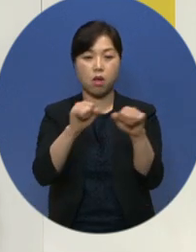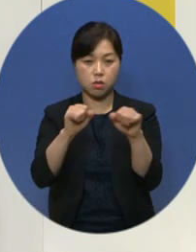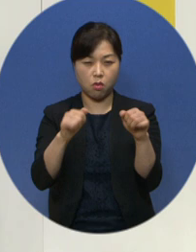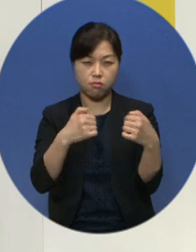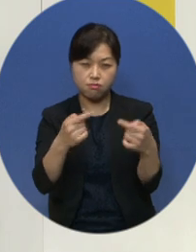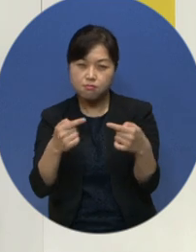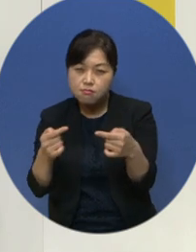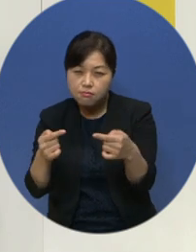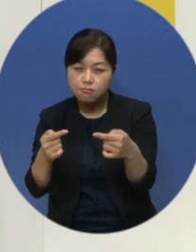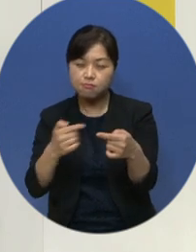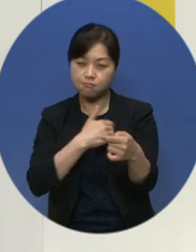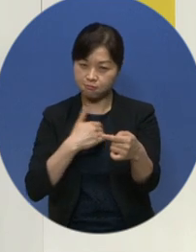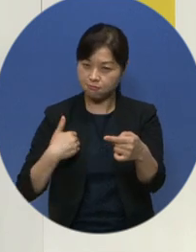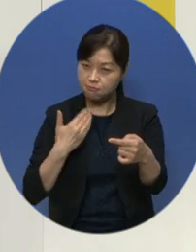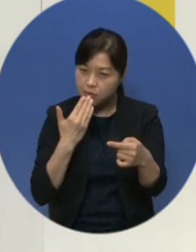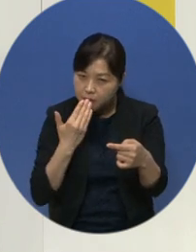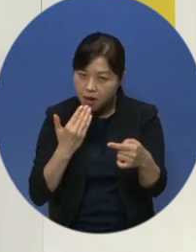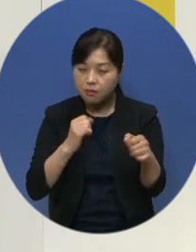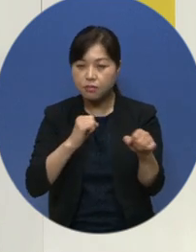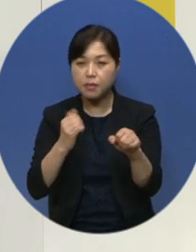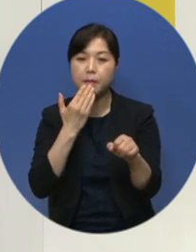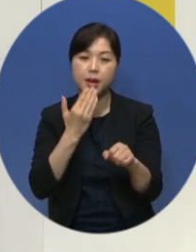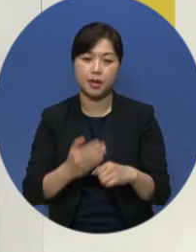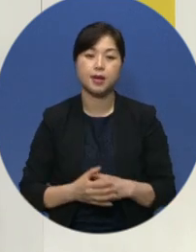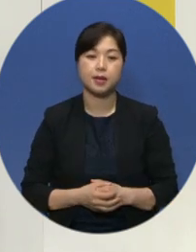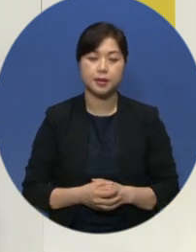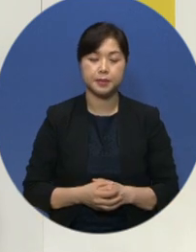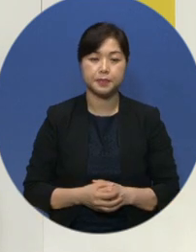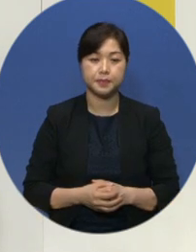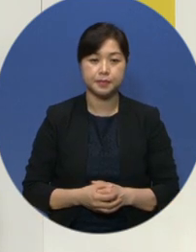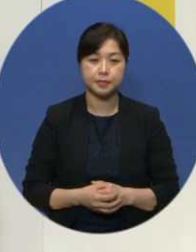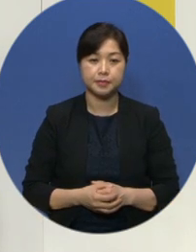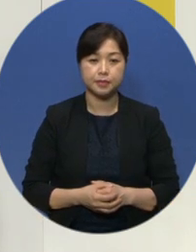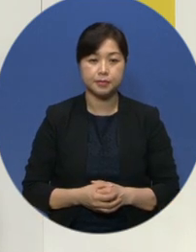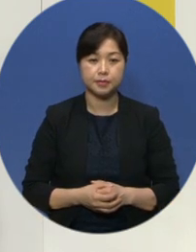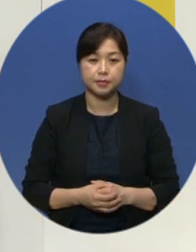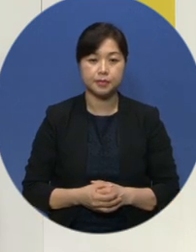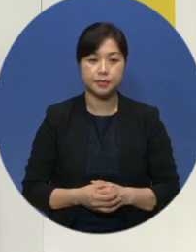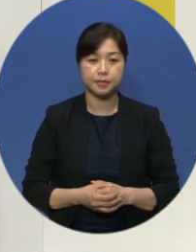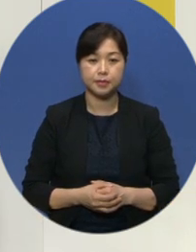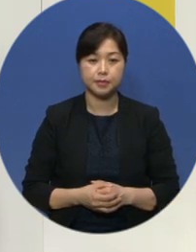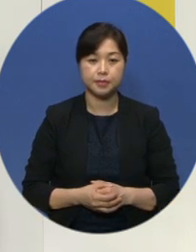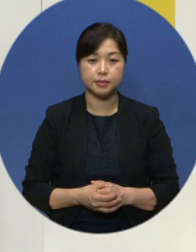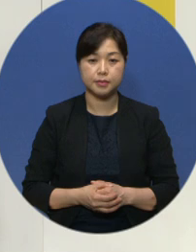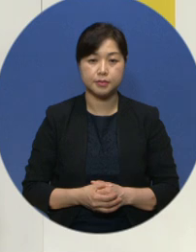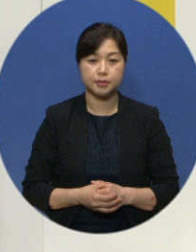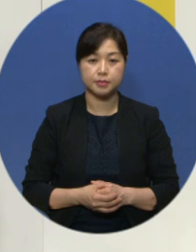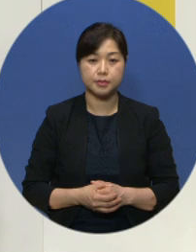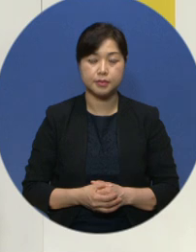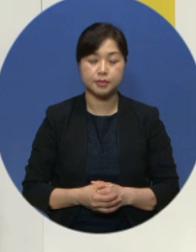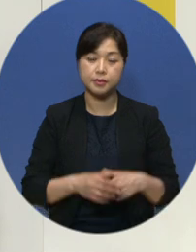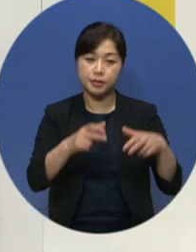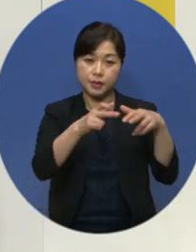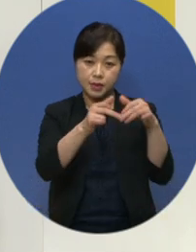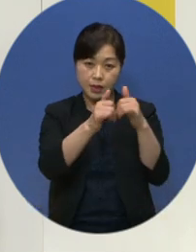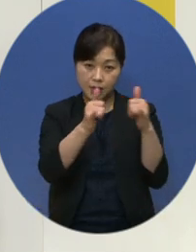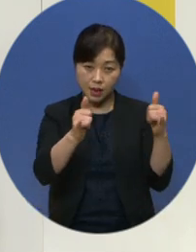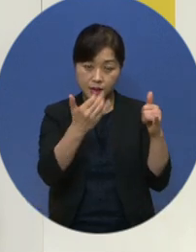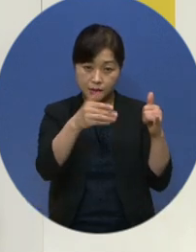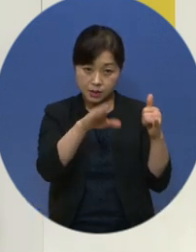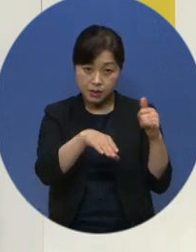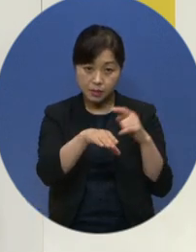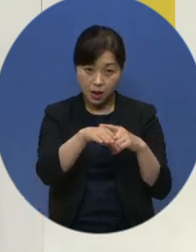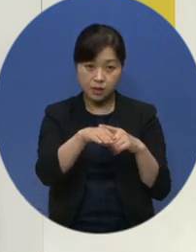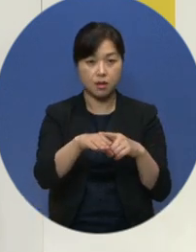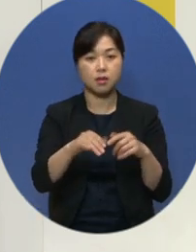활동도 좀 더 자신감 있게 할 수 있다는 거죠 그래서 지금도 뭐 주변에도 보시겠지만 은 이 장애인이 지 많은